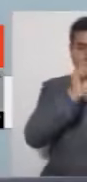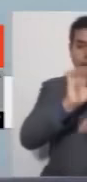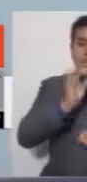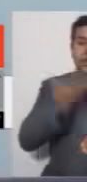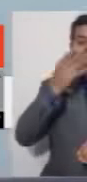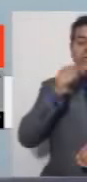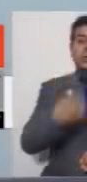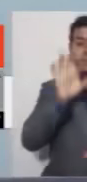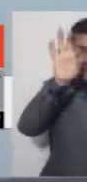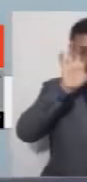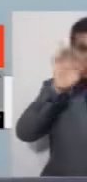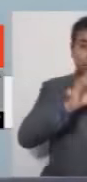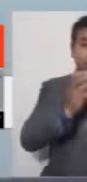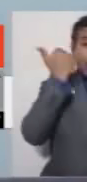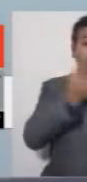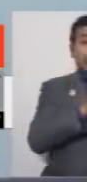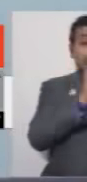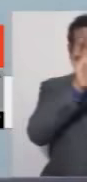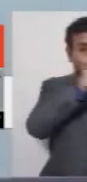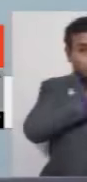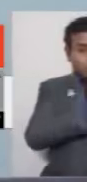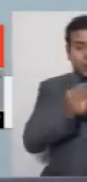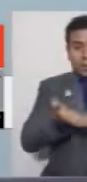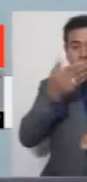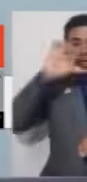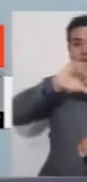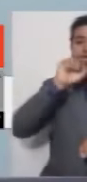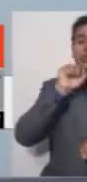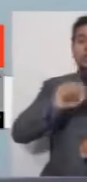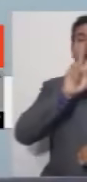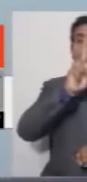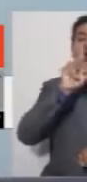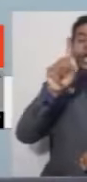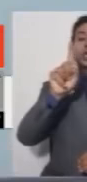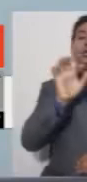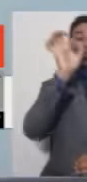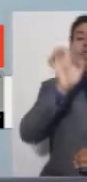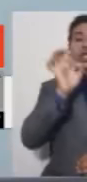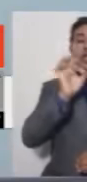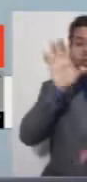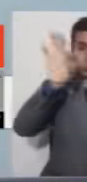আমরা এ পর্যন্ত যা নমুনা পরীক্ষা করেছি সেটা হলো 59,701টি।